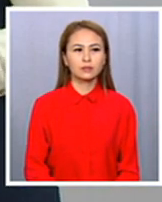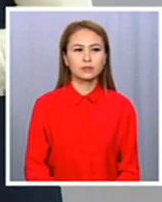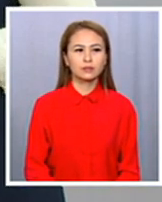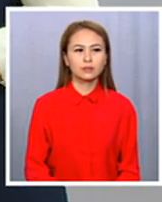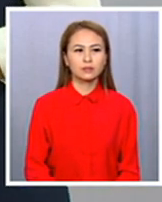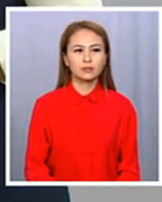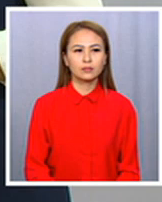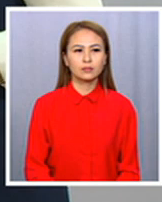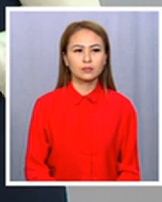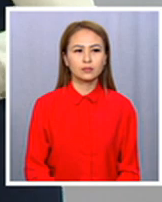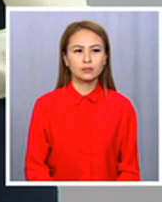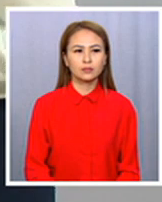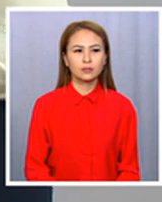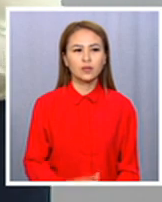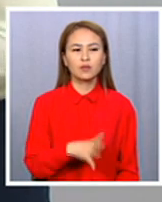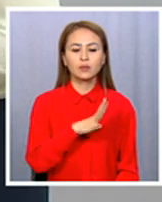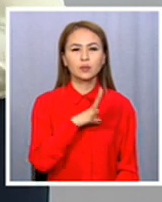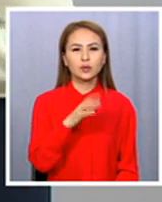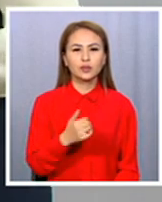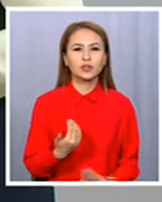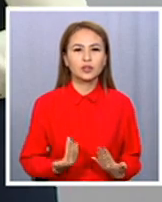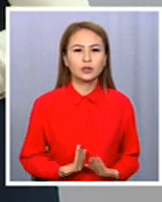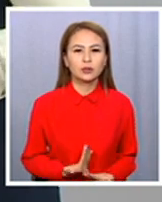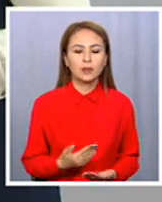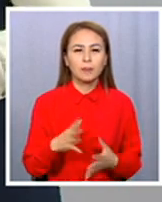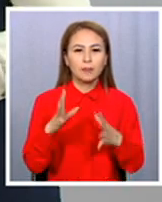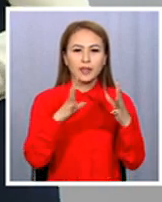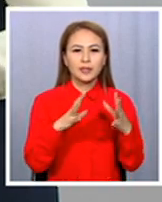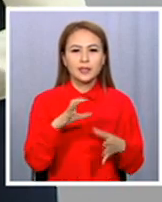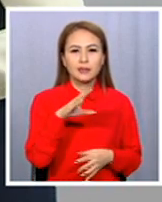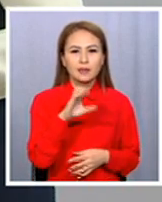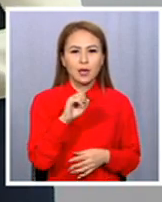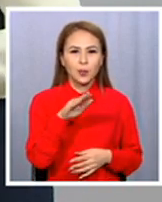планете. Возможно ли жизнь на планете